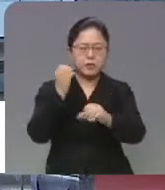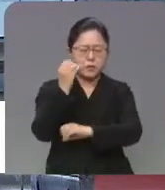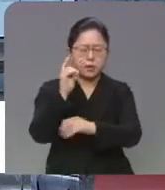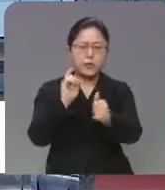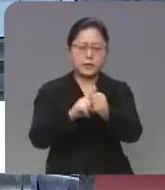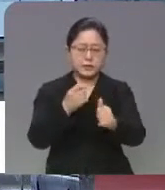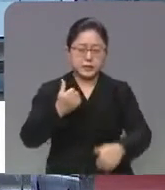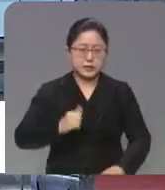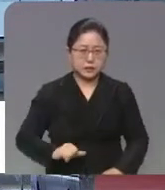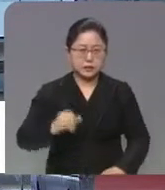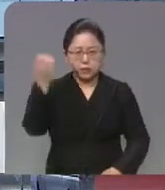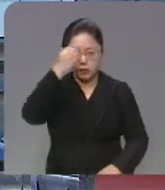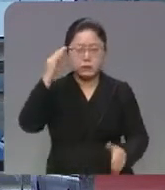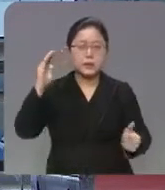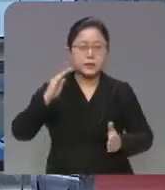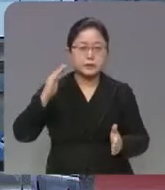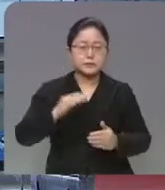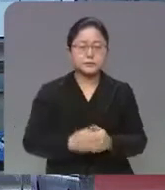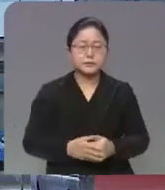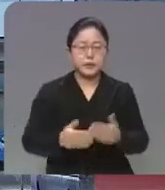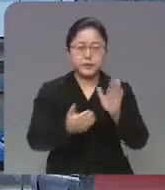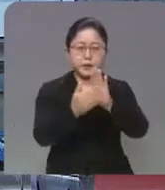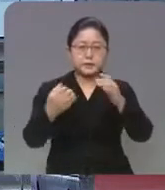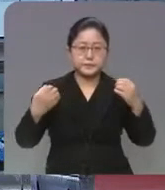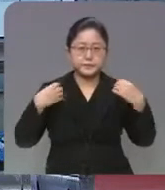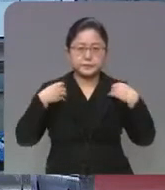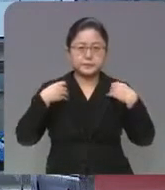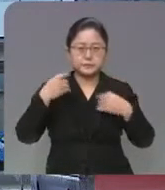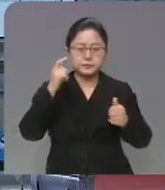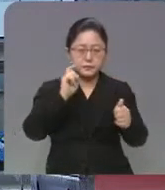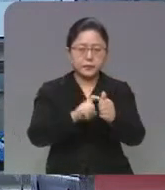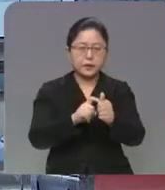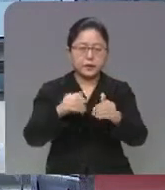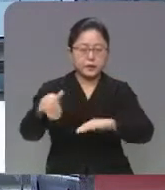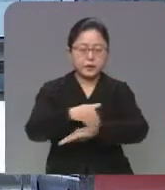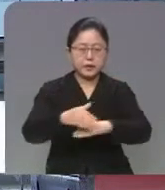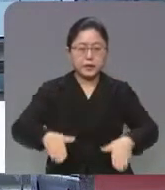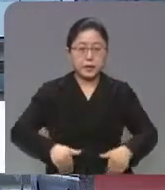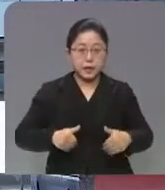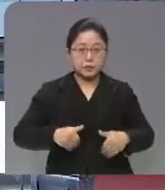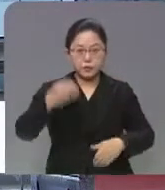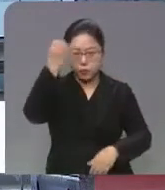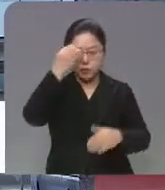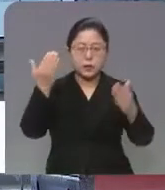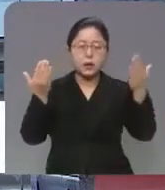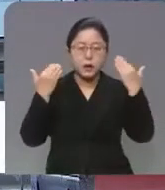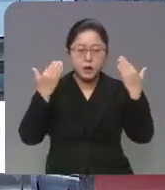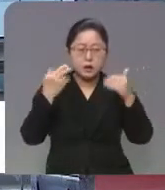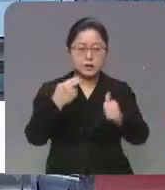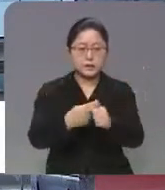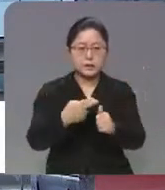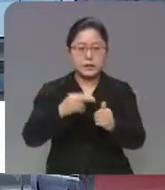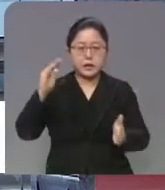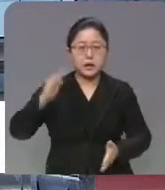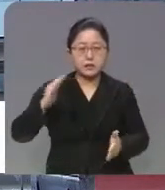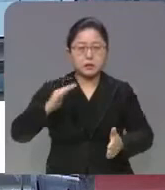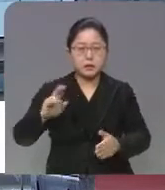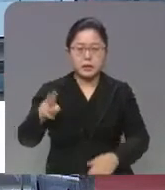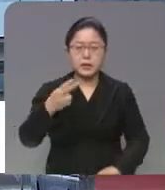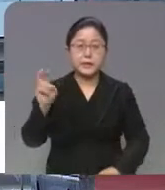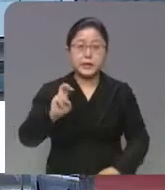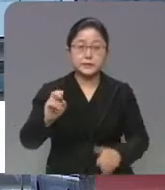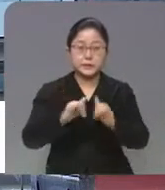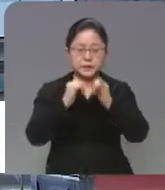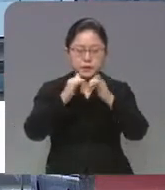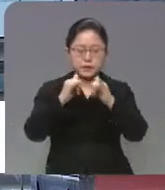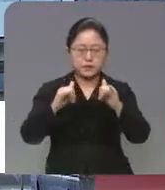확진자의 자녀로 고등학생입니다. 방역당국은 확진자가 다닌 광주 남구 소재 고등학교의 교직원과 학생 등 220여